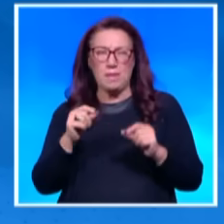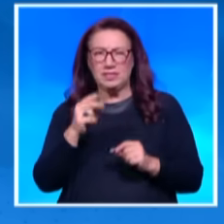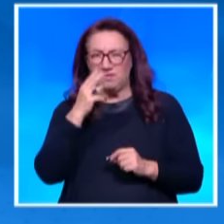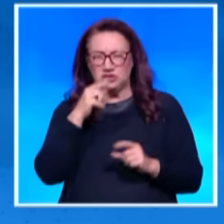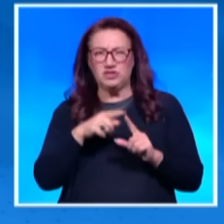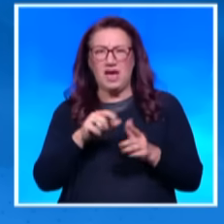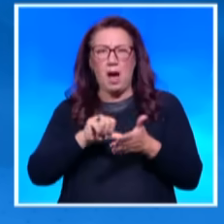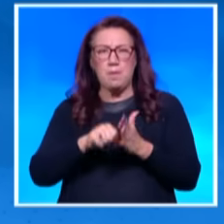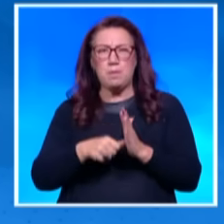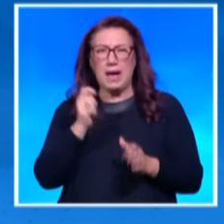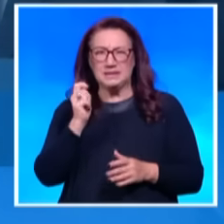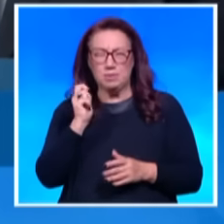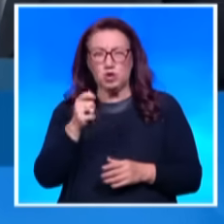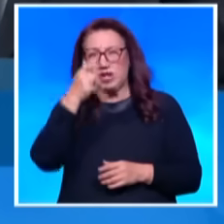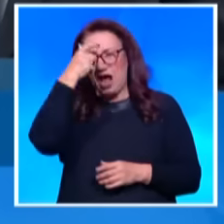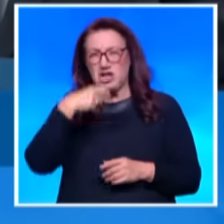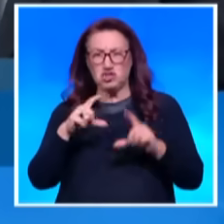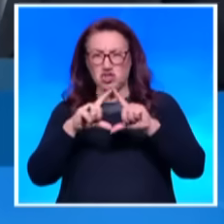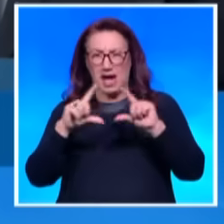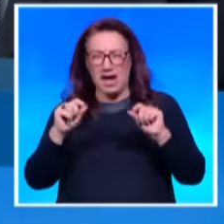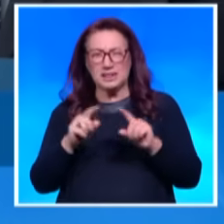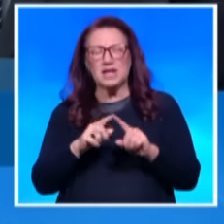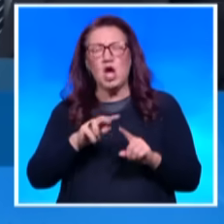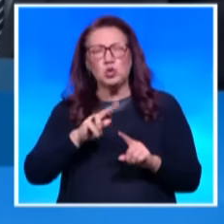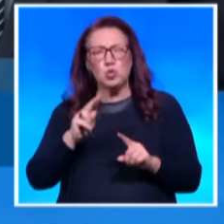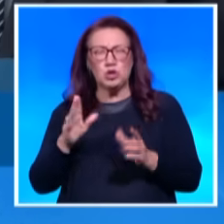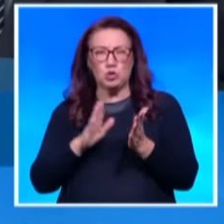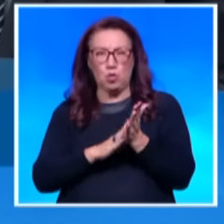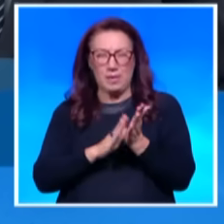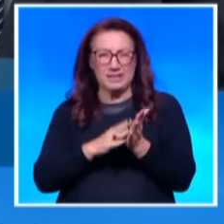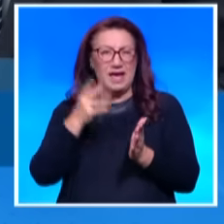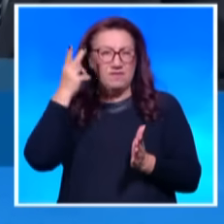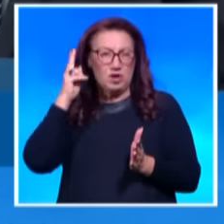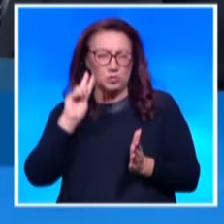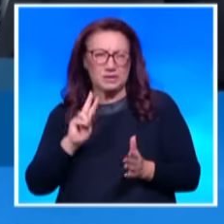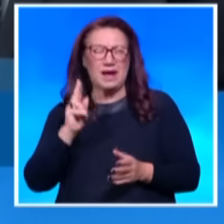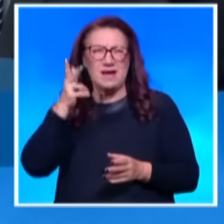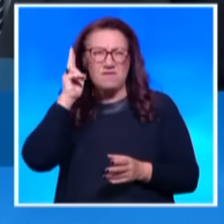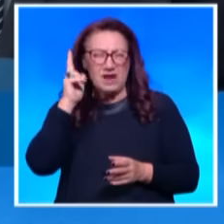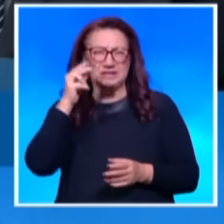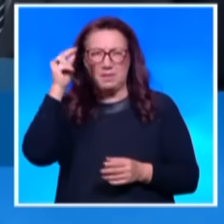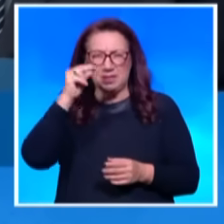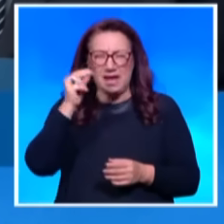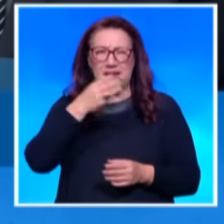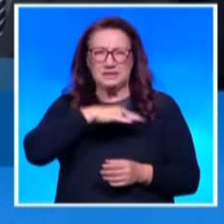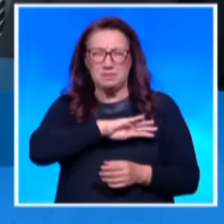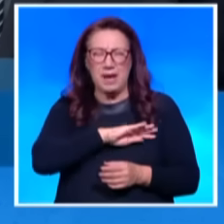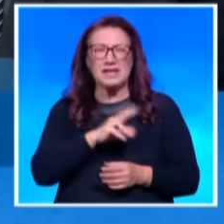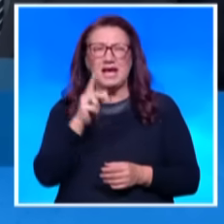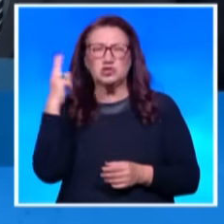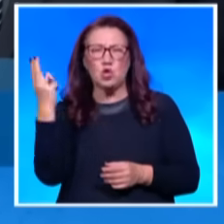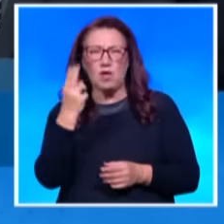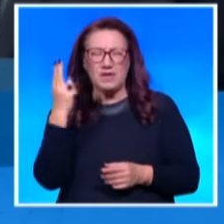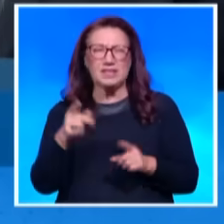лични карти и други документи от Великобритания, България, Франция, Италия, Испания, Хърватия, Словения, Гърция